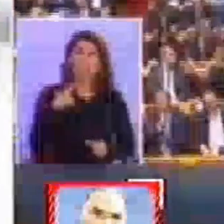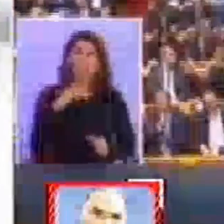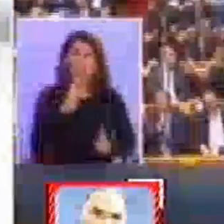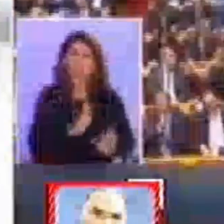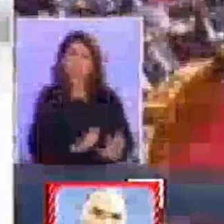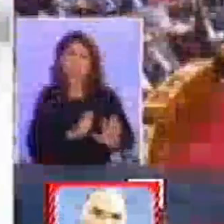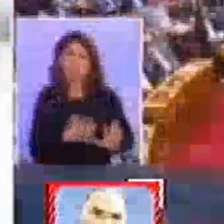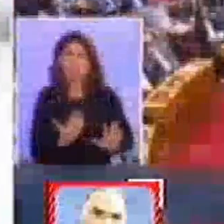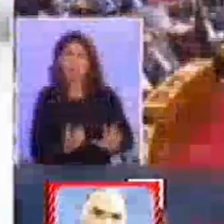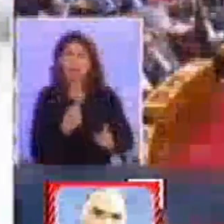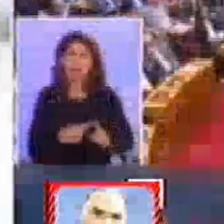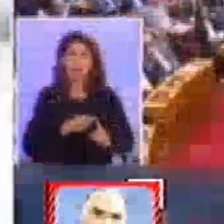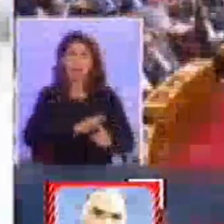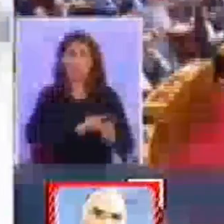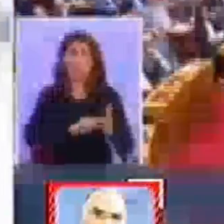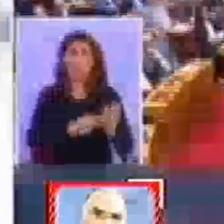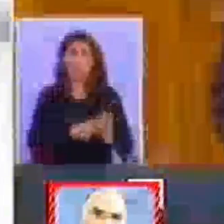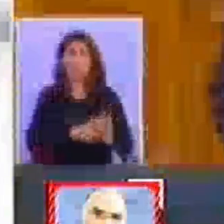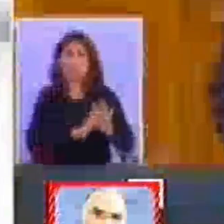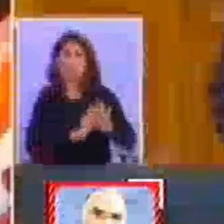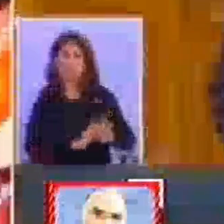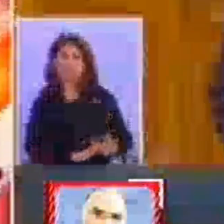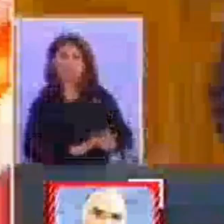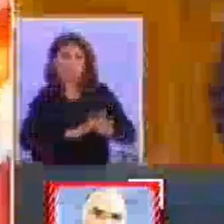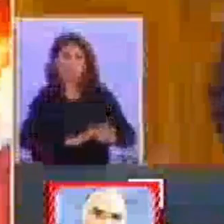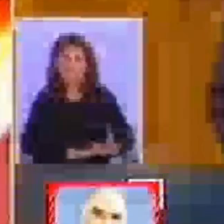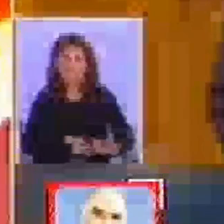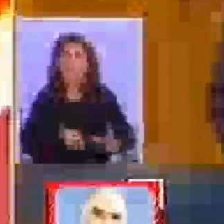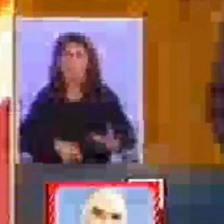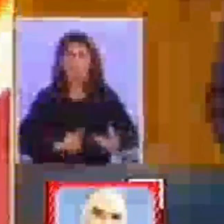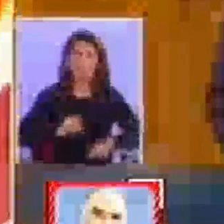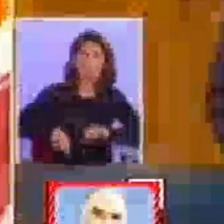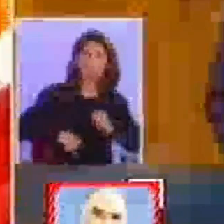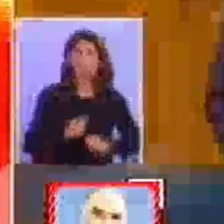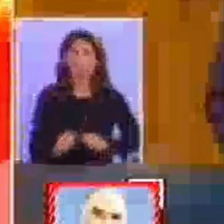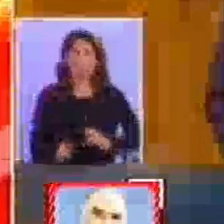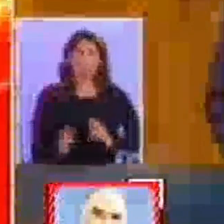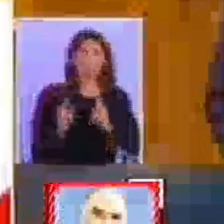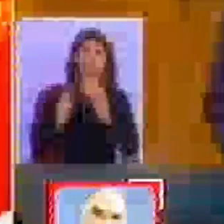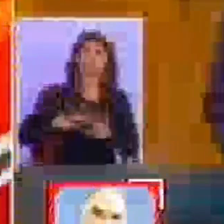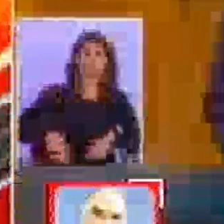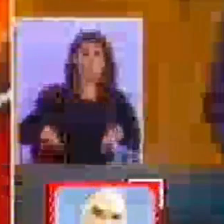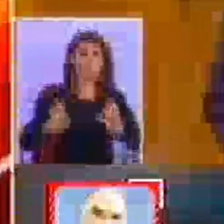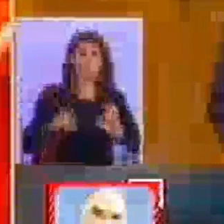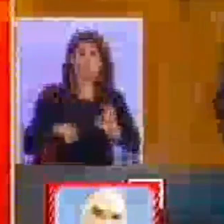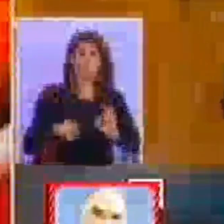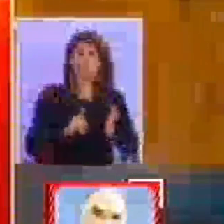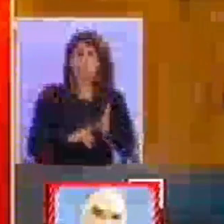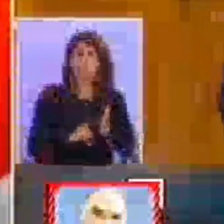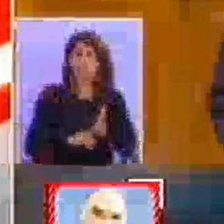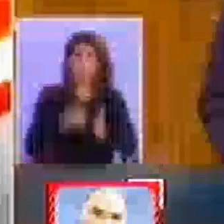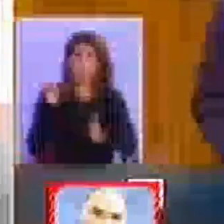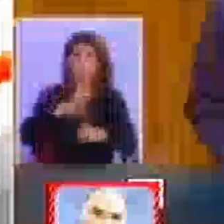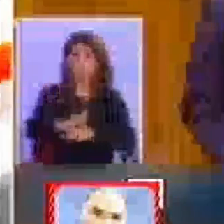Ναι, ακούτε. Ναι, τώρα σας ακούμε, ναι. Κάτι λέγατε για την κυρία Γεροβασίλη, ναι. Η κυρία Παπακώστα, ναι, είπα, εξελέγει με τη Νέα Δημοκρατία